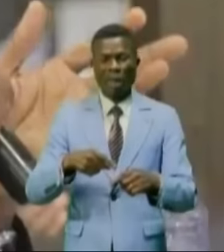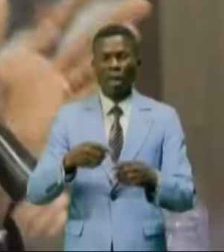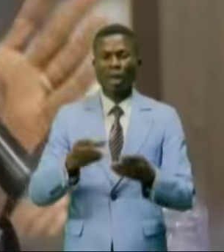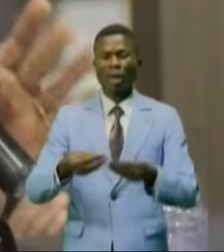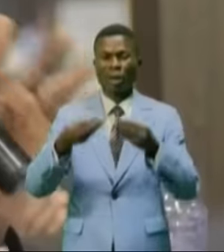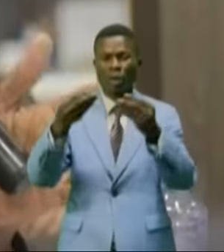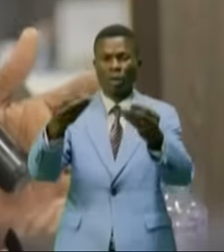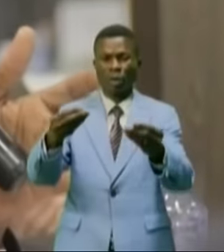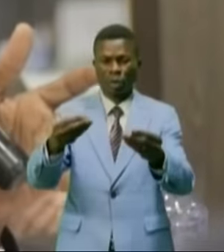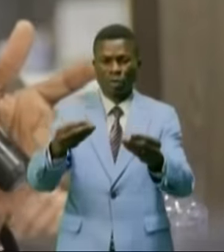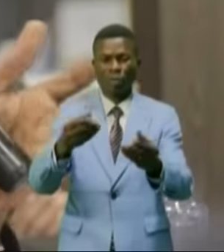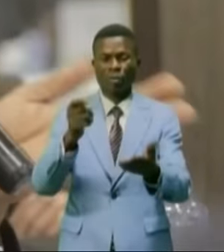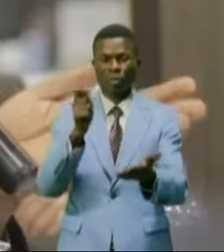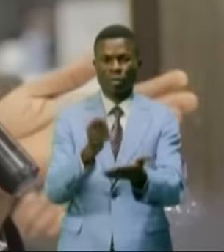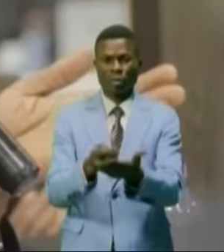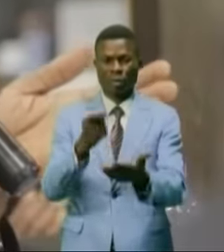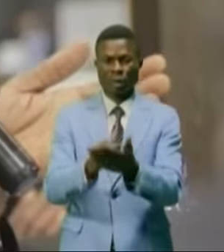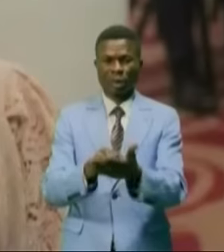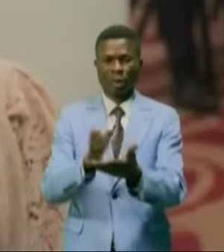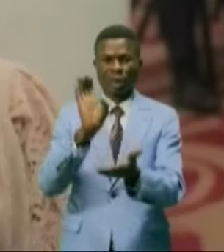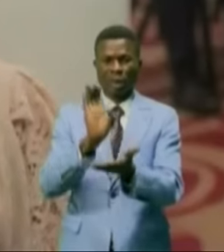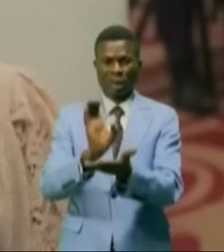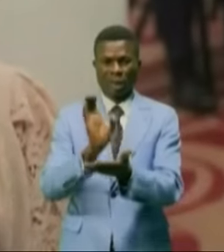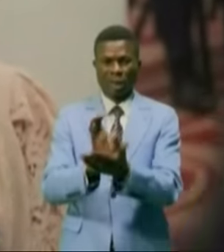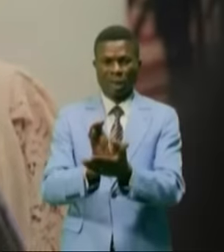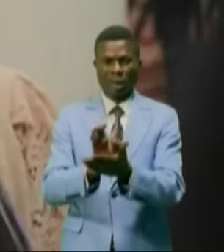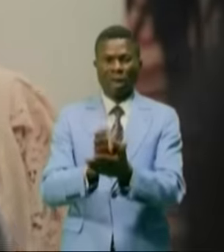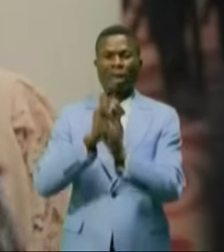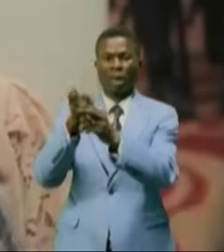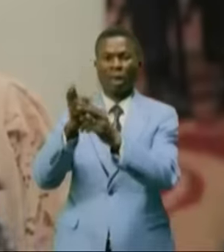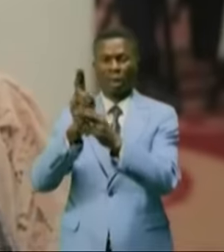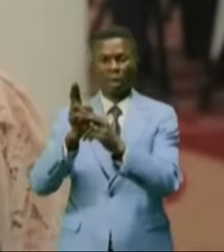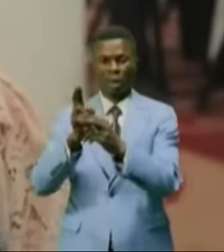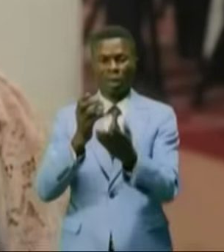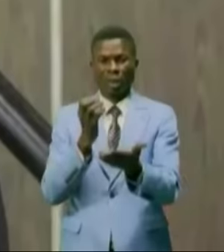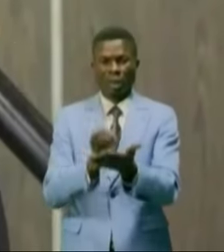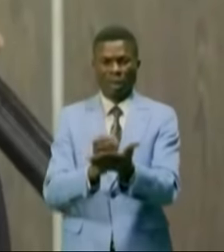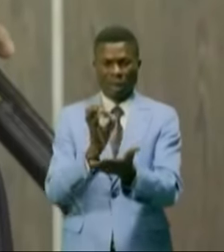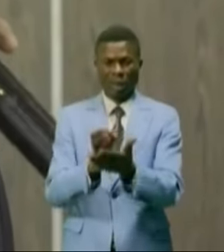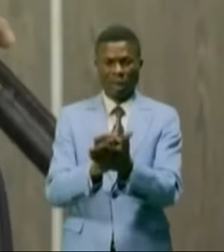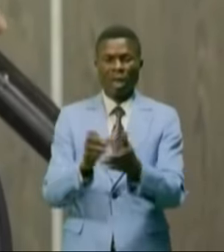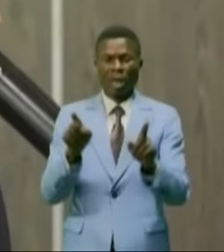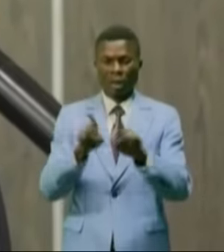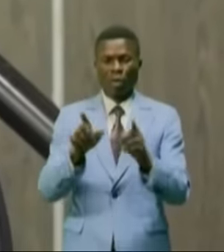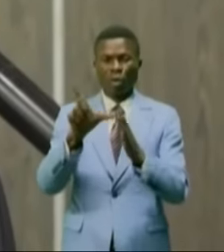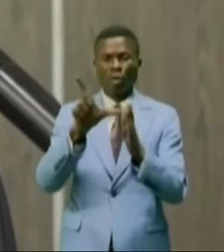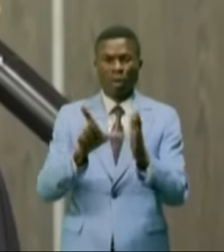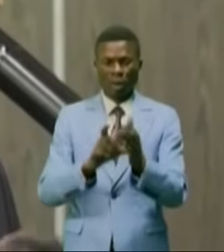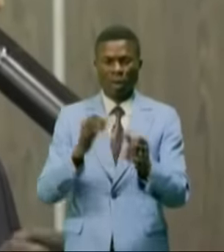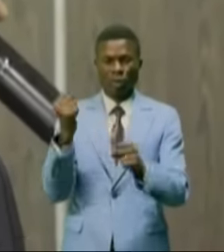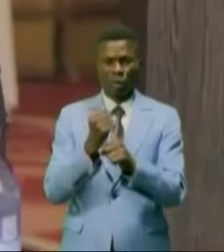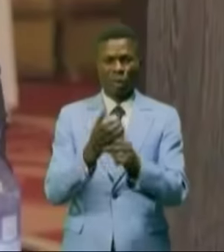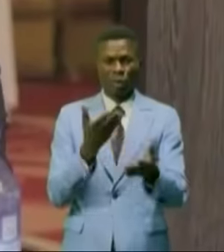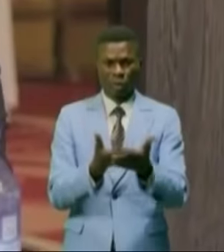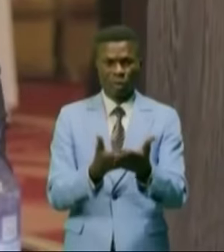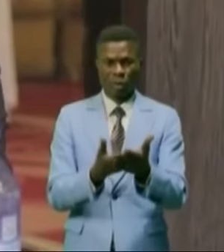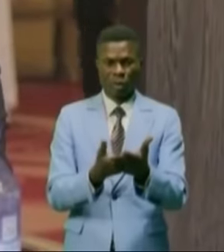délivrer l'attestation de certification et les rapports de certification suivant la norme professionnelle